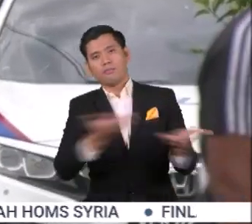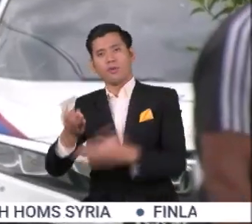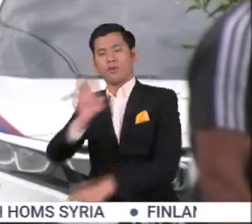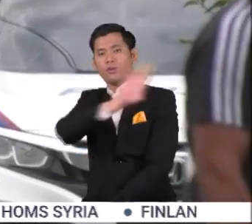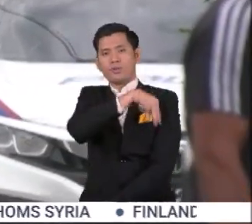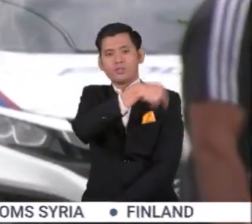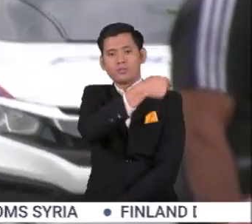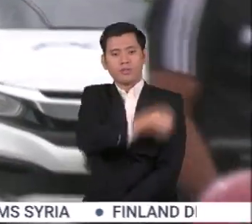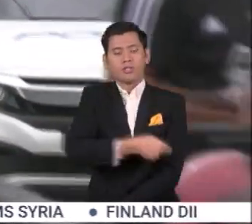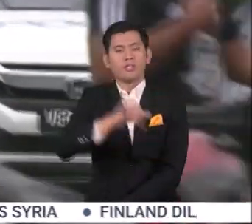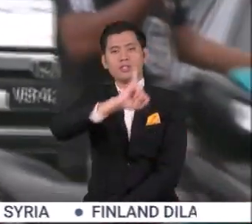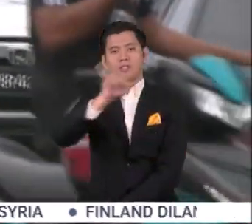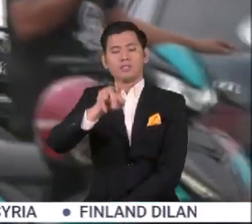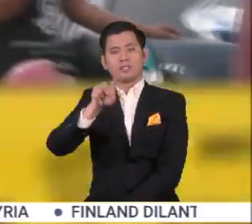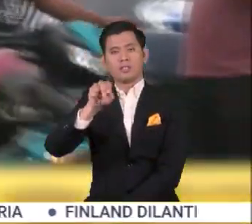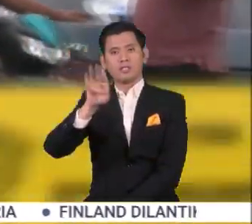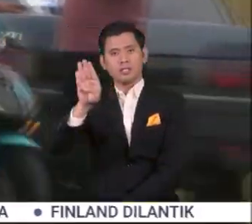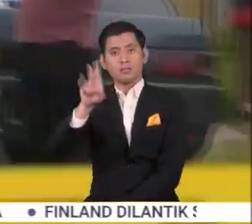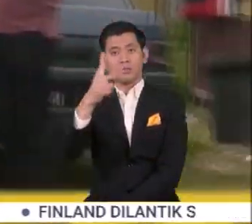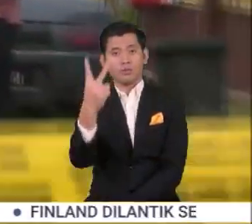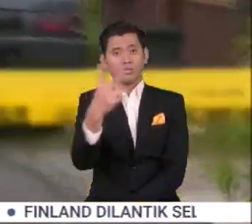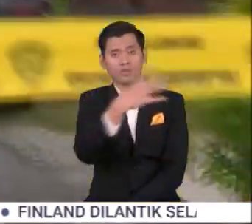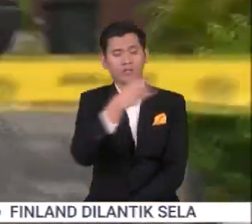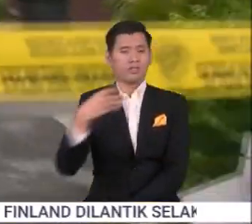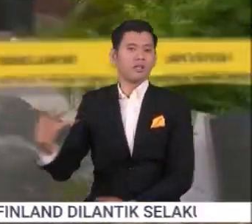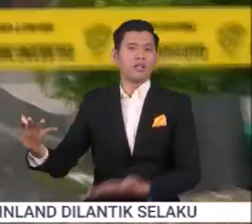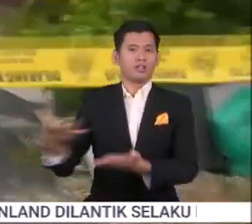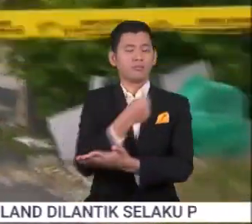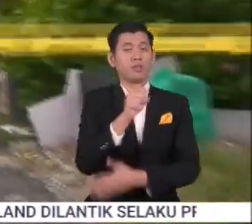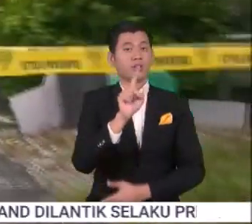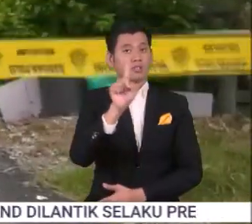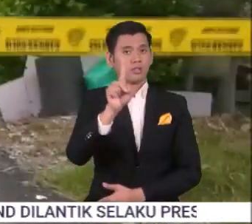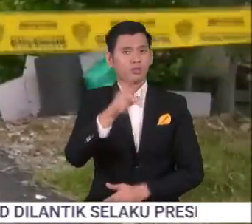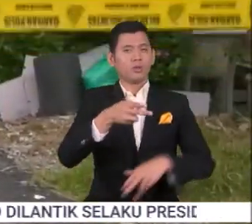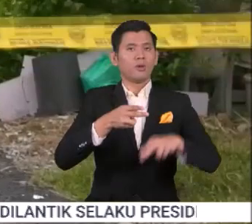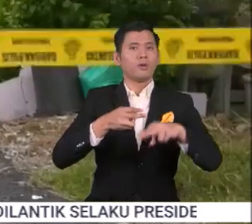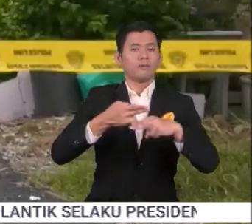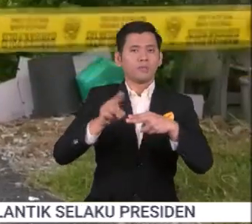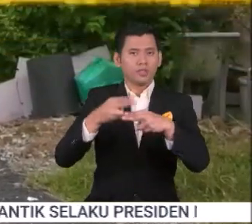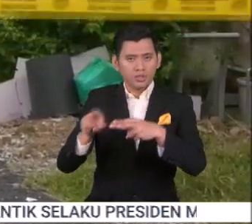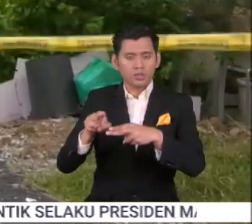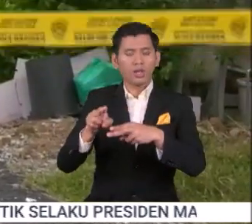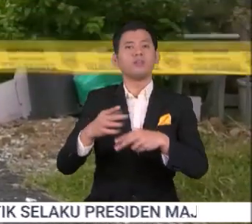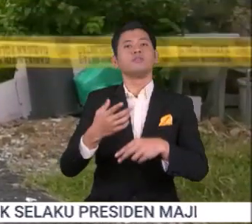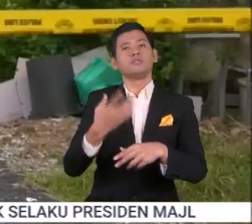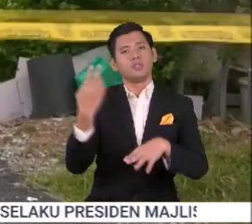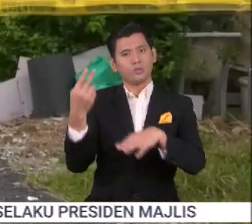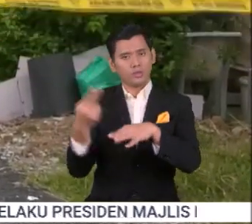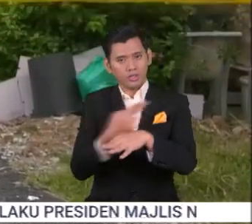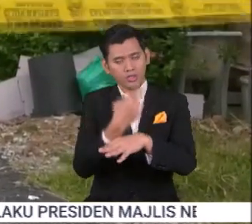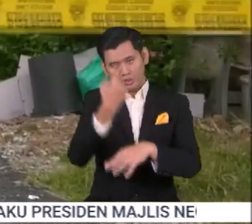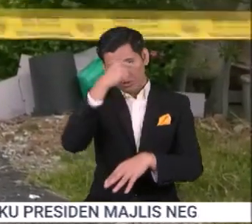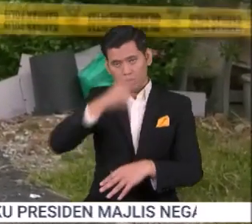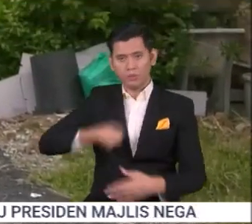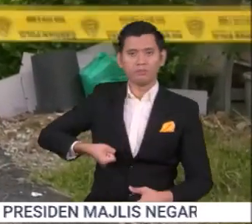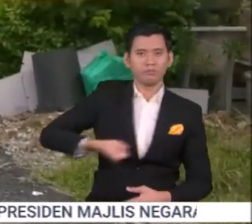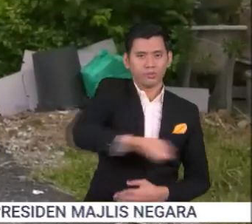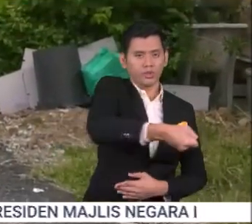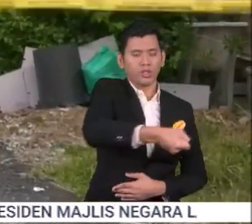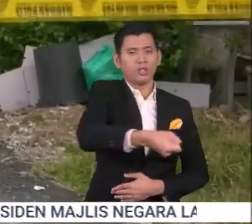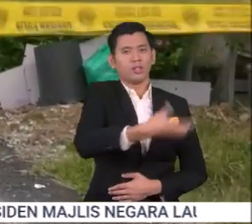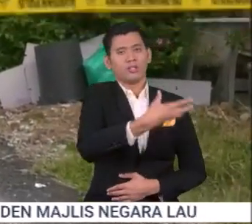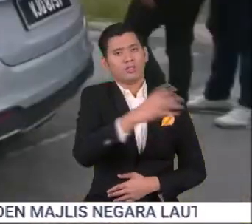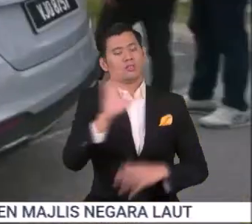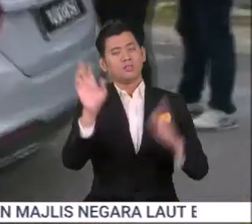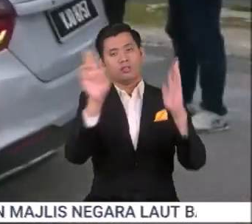raja perempuan zanab du polis turut merampas sebilah pisau pemotong sayur yang digunakan suspek kes disiasat mengikut